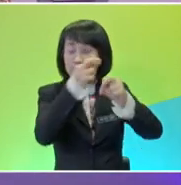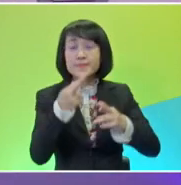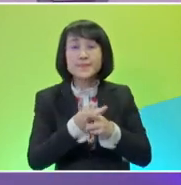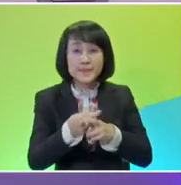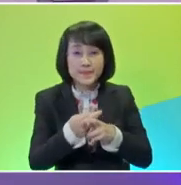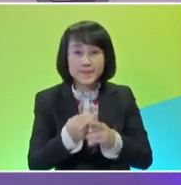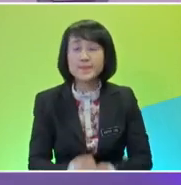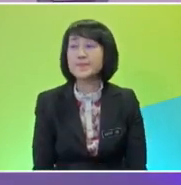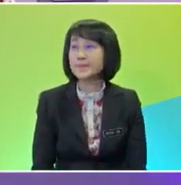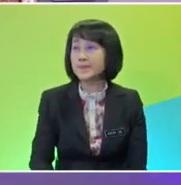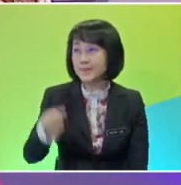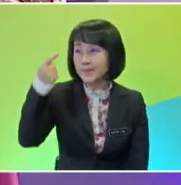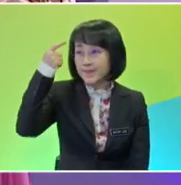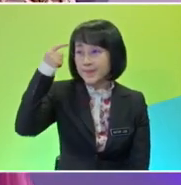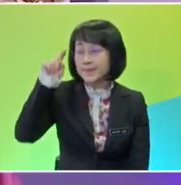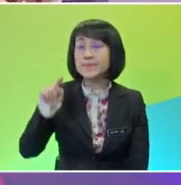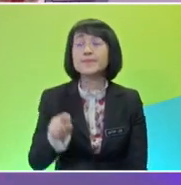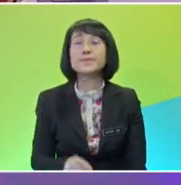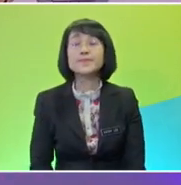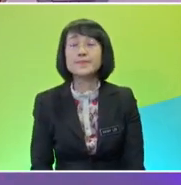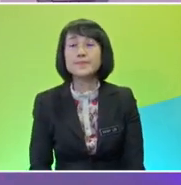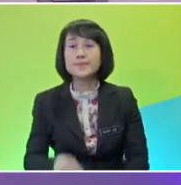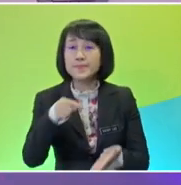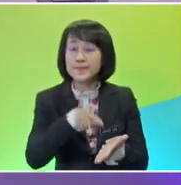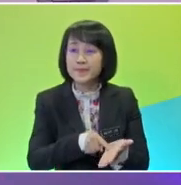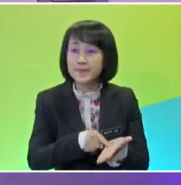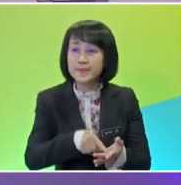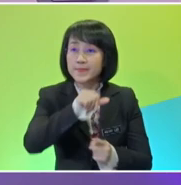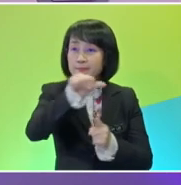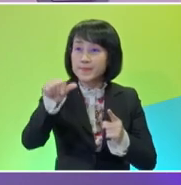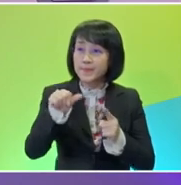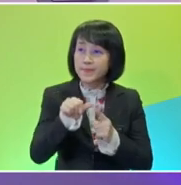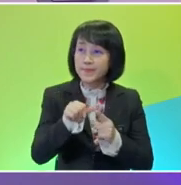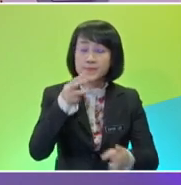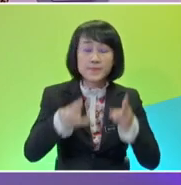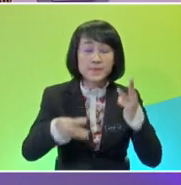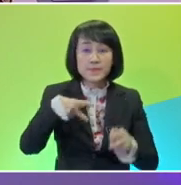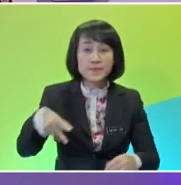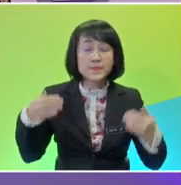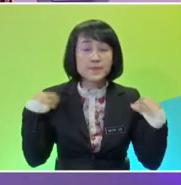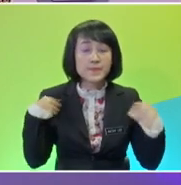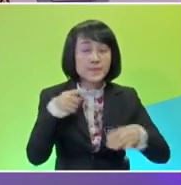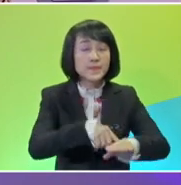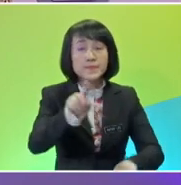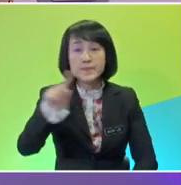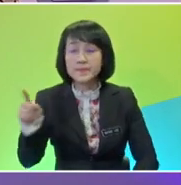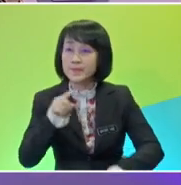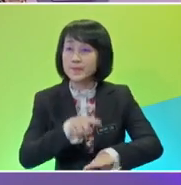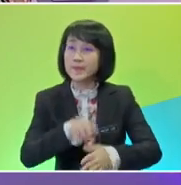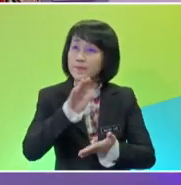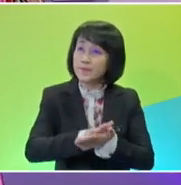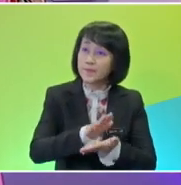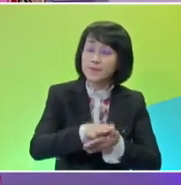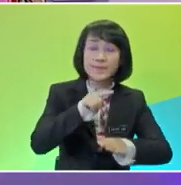untuk SMP ini jadi murid-murid eee apabila walaupun kita berada di mana Di sekolah di rumah walaupun